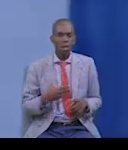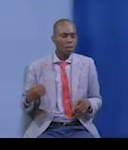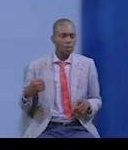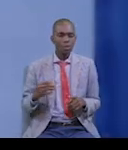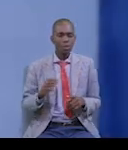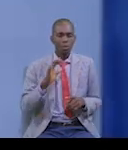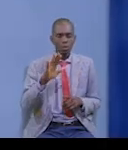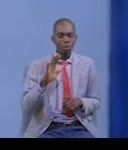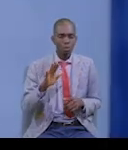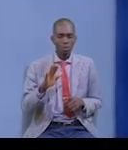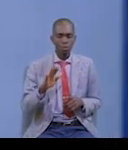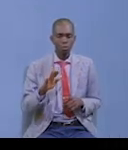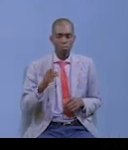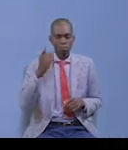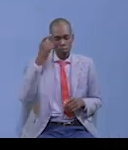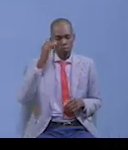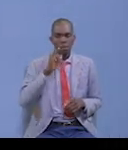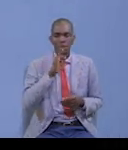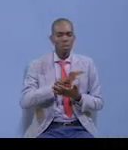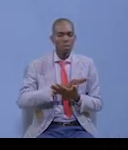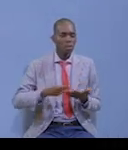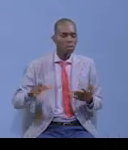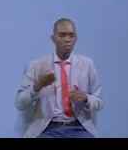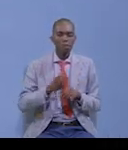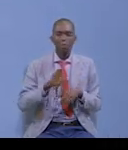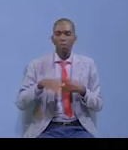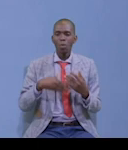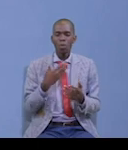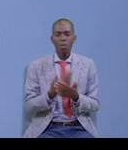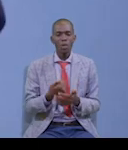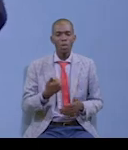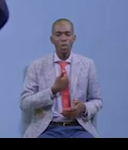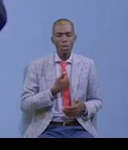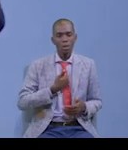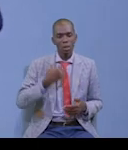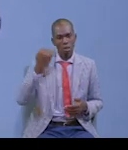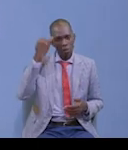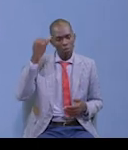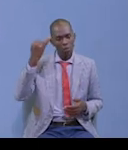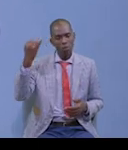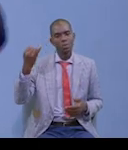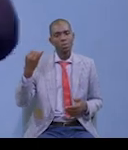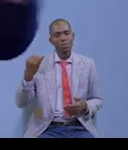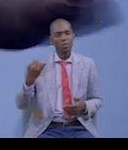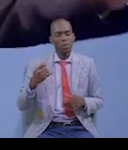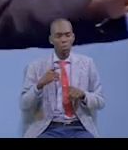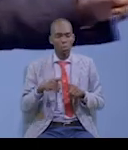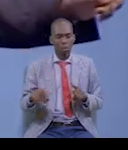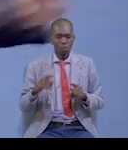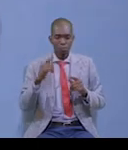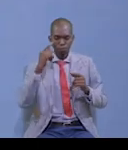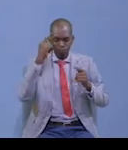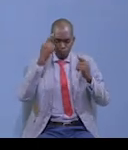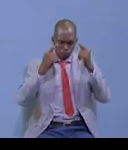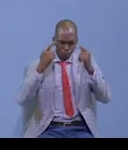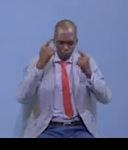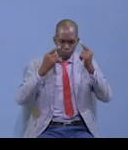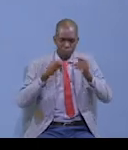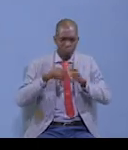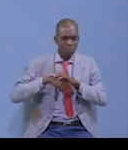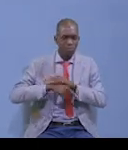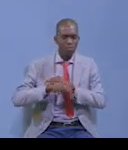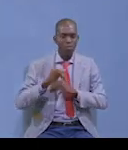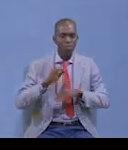every ideology. మీ పరిసరాలు ప్రతి ఆలోచన విధానం నుంచి పరిశుద్ధంగా ఉంటాయి. Meditation. ధ్యానం. On the scripture.